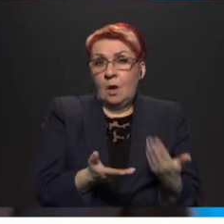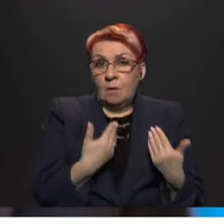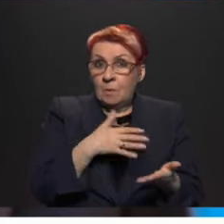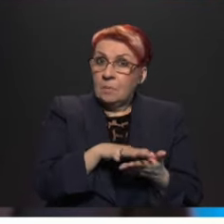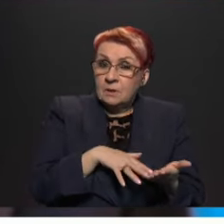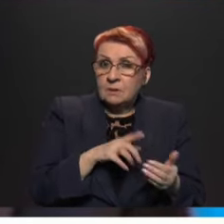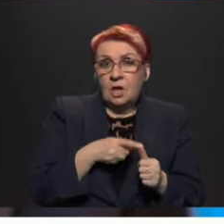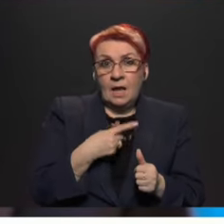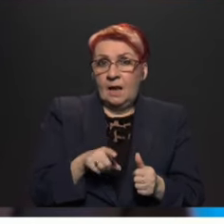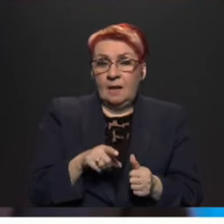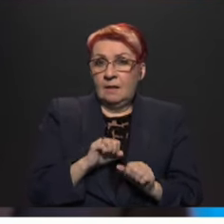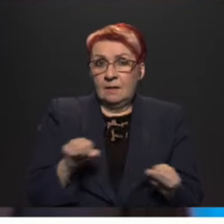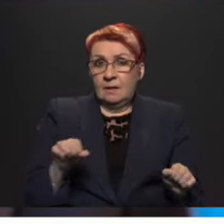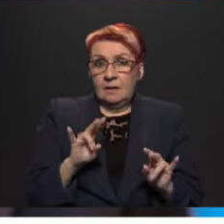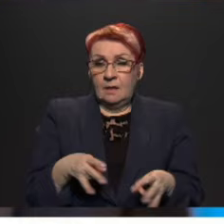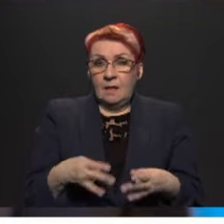надо?